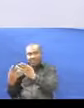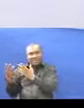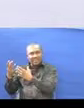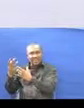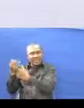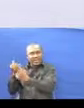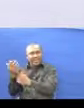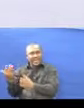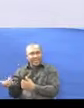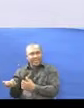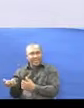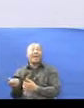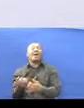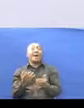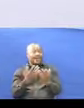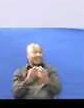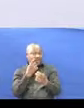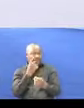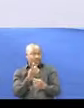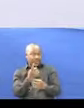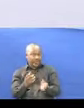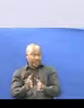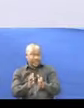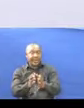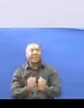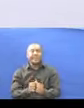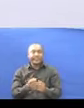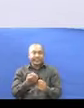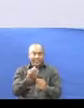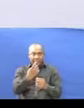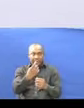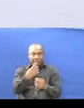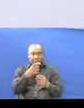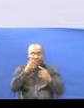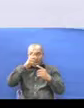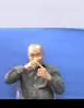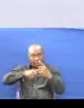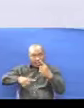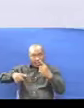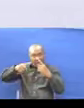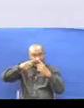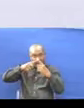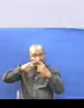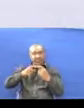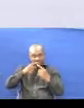tunapataji njia rahisi ya kutoa swali kama hili. Chora duara lako namna hii.